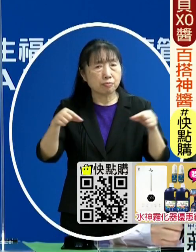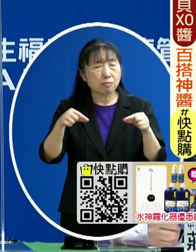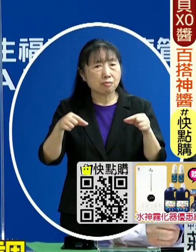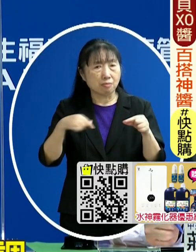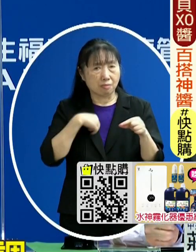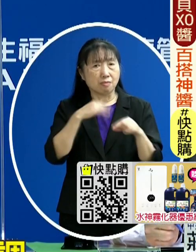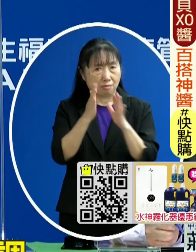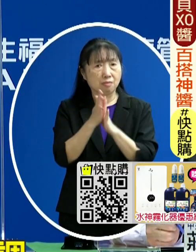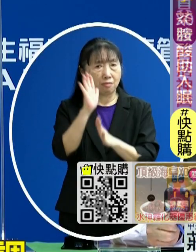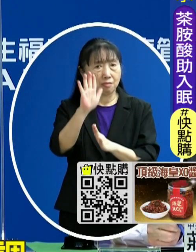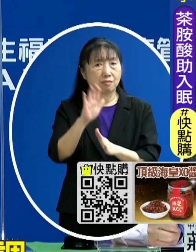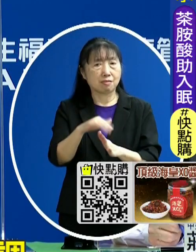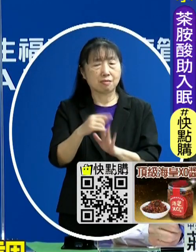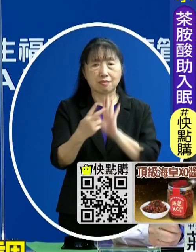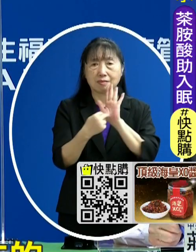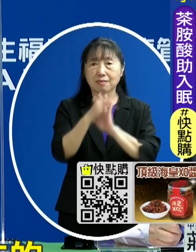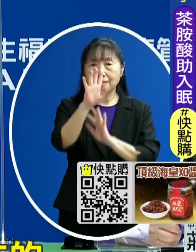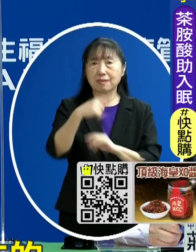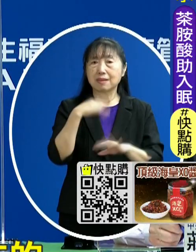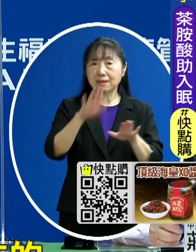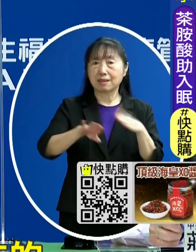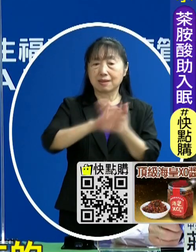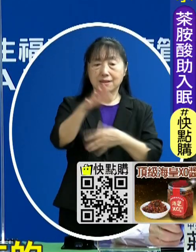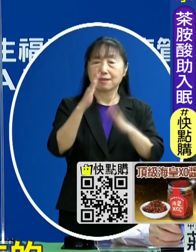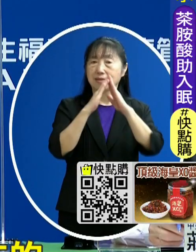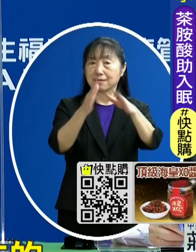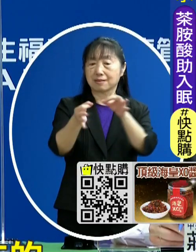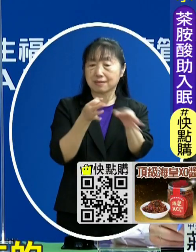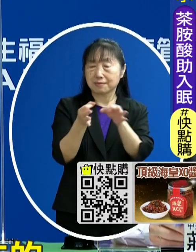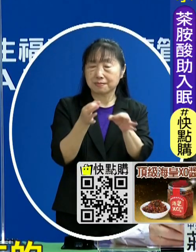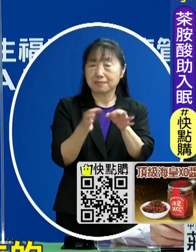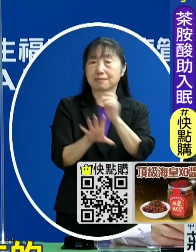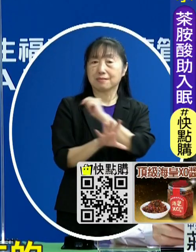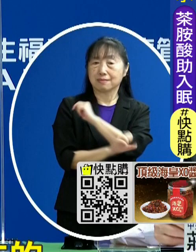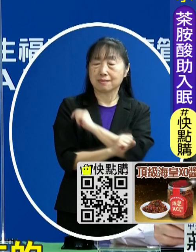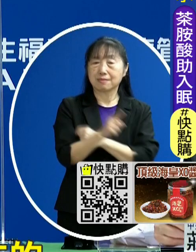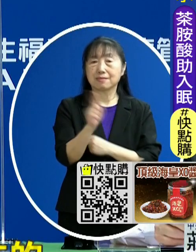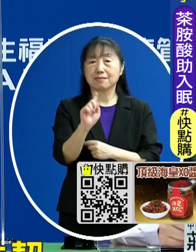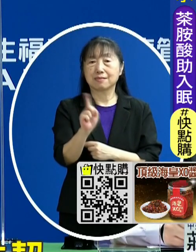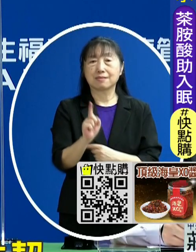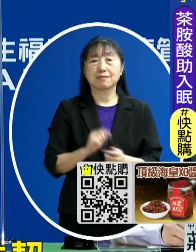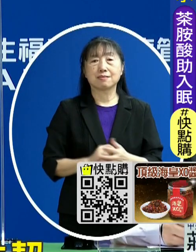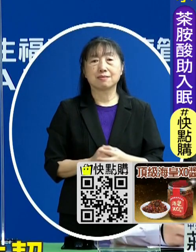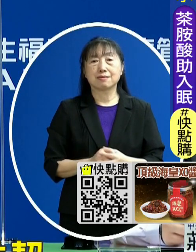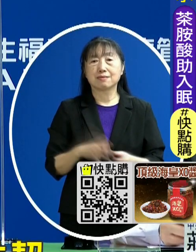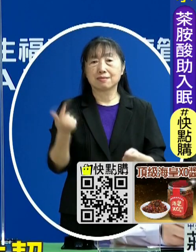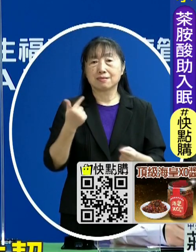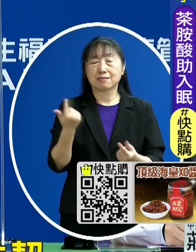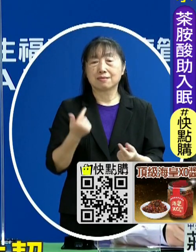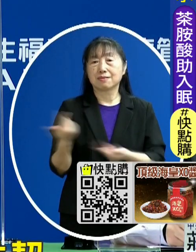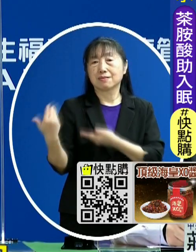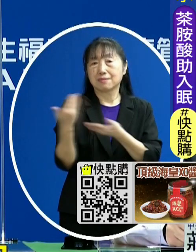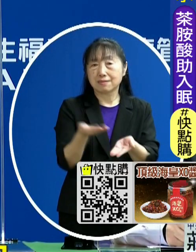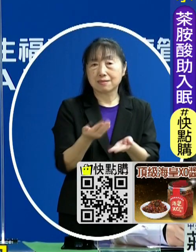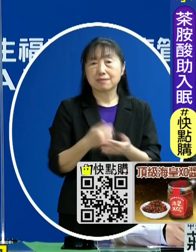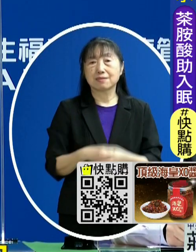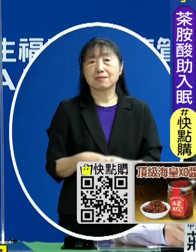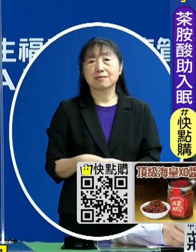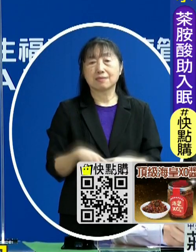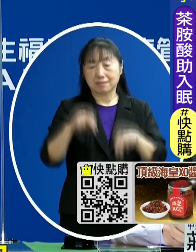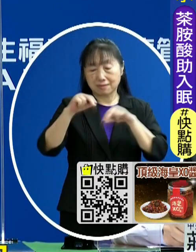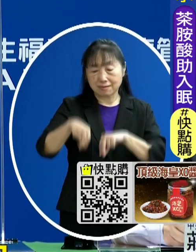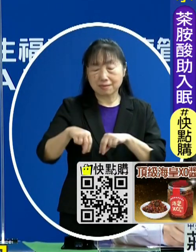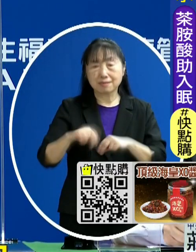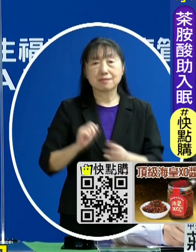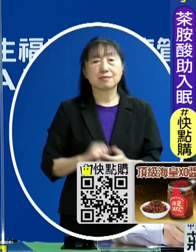员，我们已经再三的也强调，就现在市场里面它的基本的哈，不管是它的一个供气或者是一个